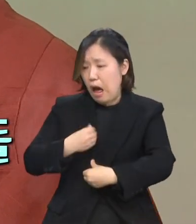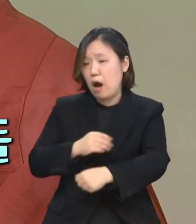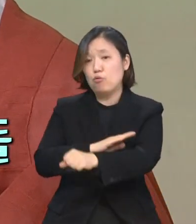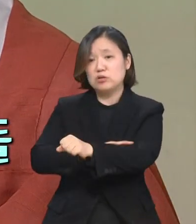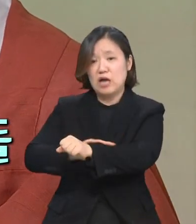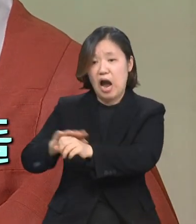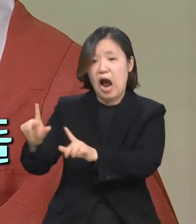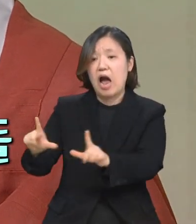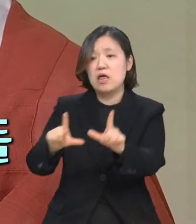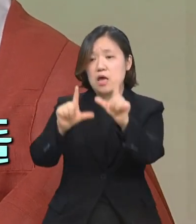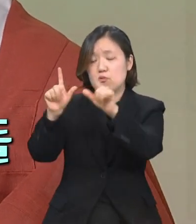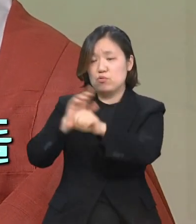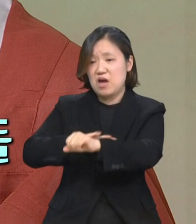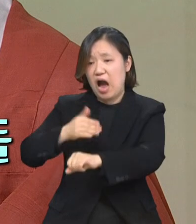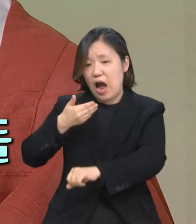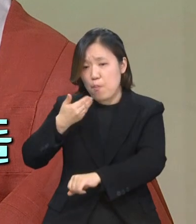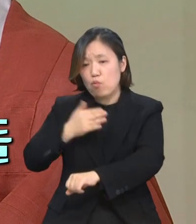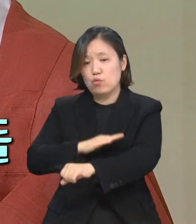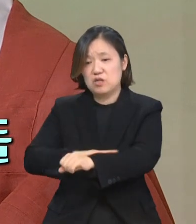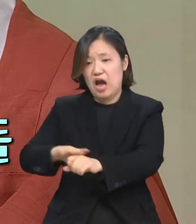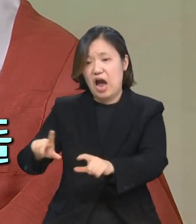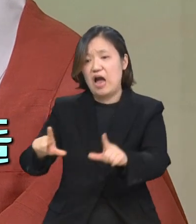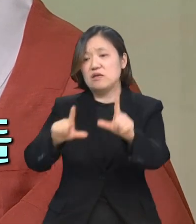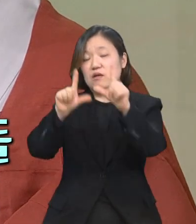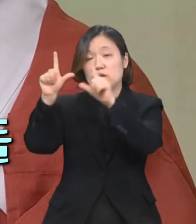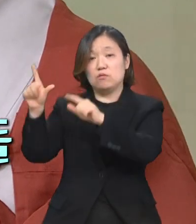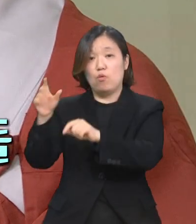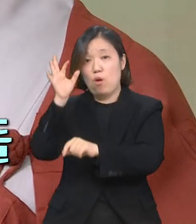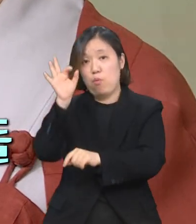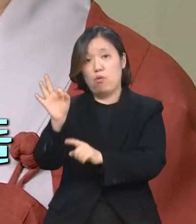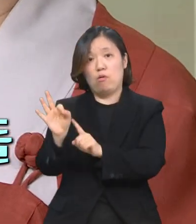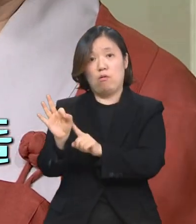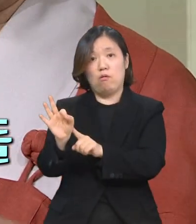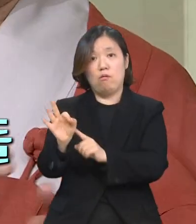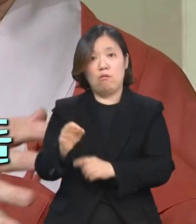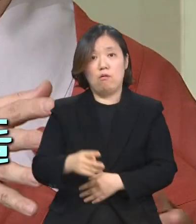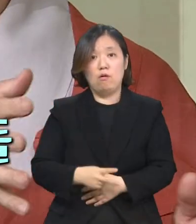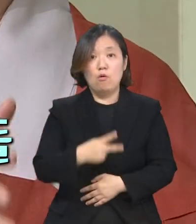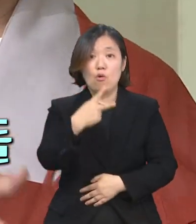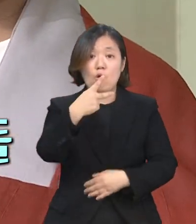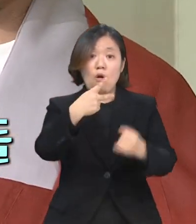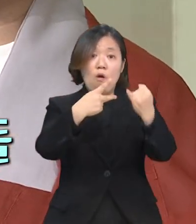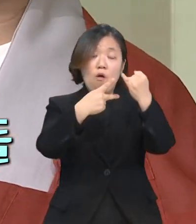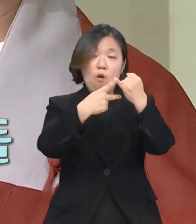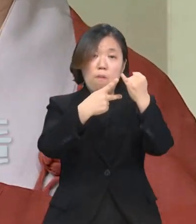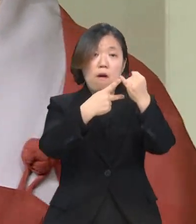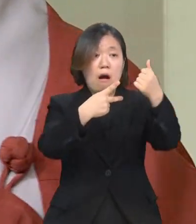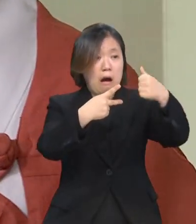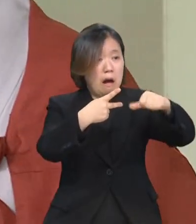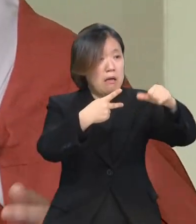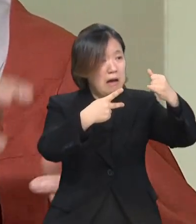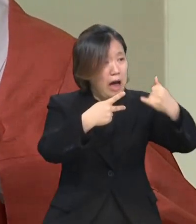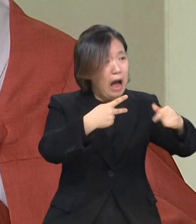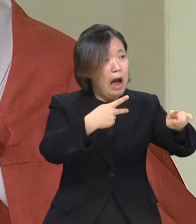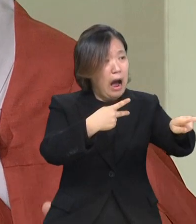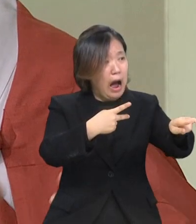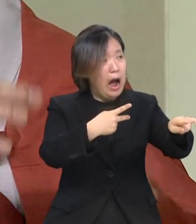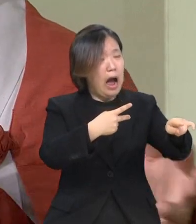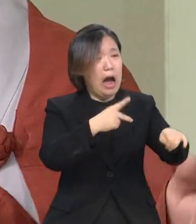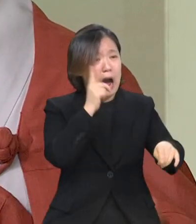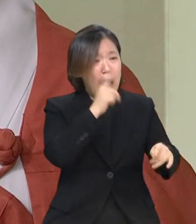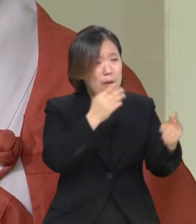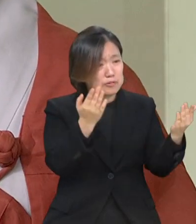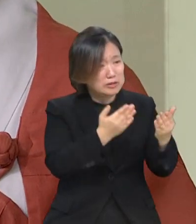다들 잘 먹고 잘 살더래요 조강지처인 우리 엄마네 자손들은 자꾸 안